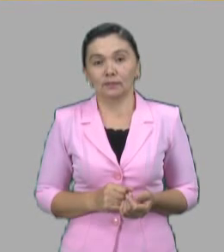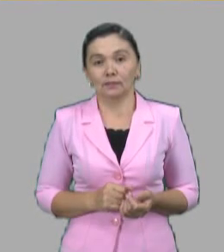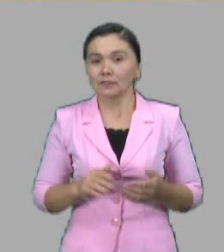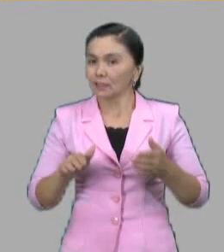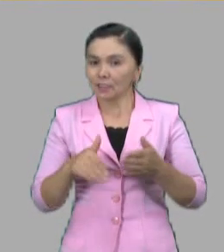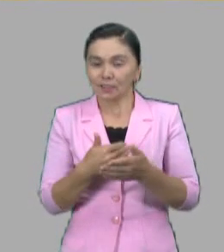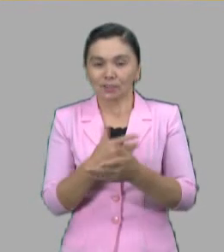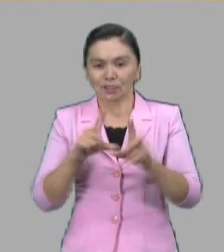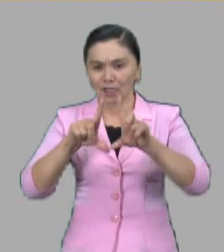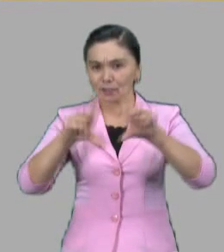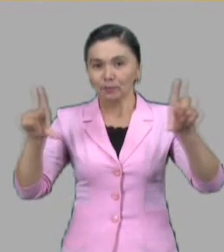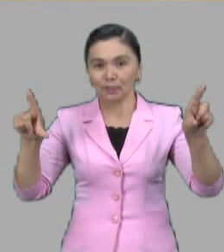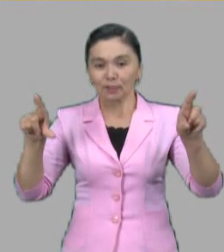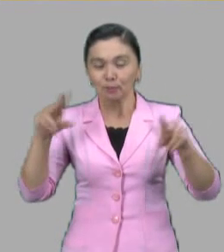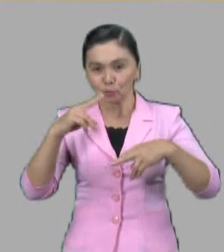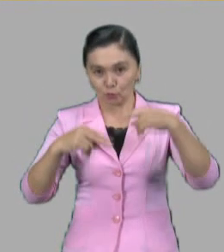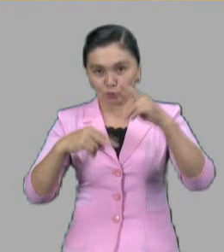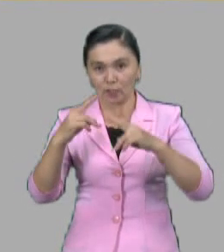Жаңы мектеп курулат.